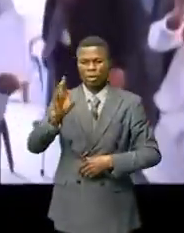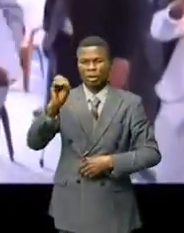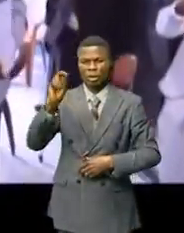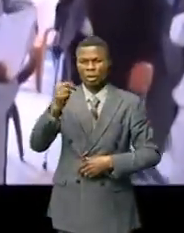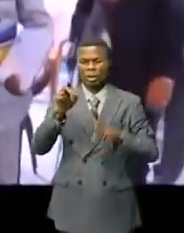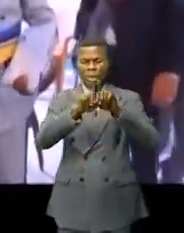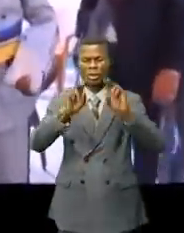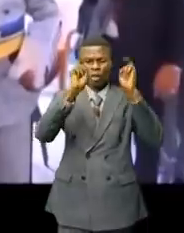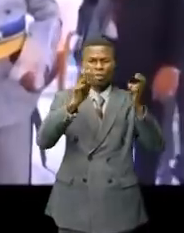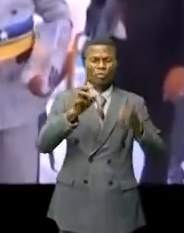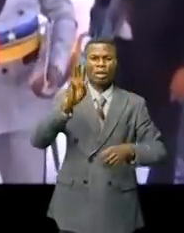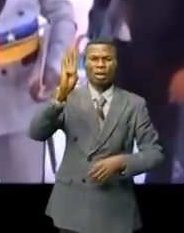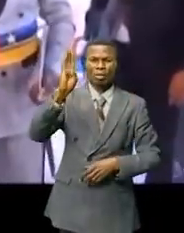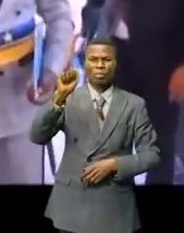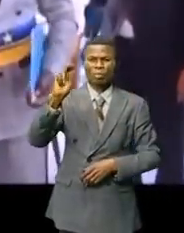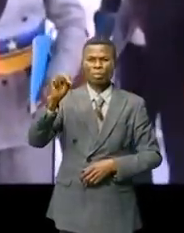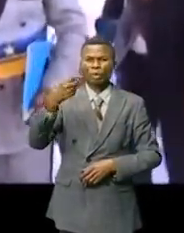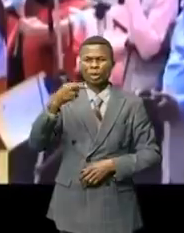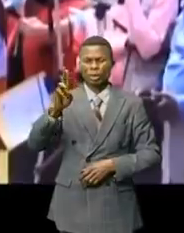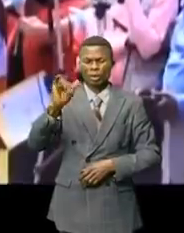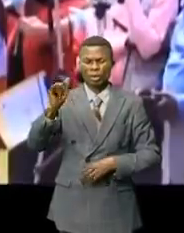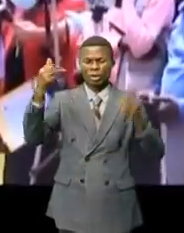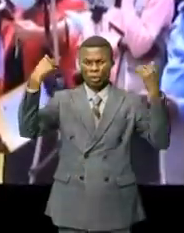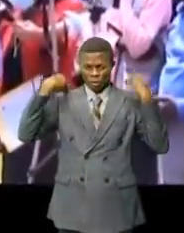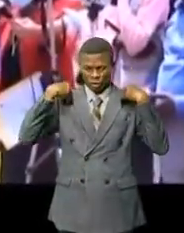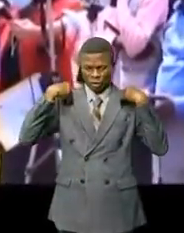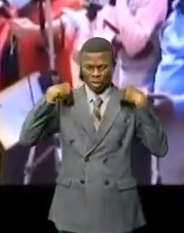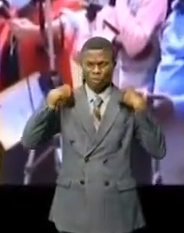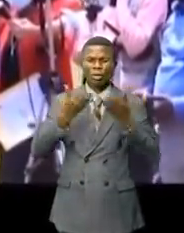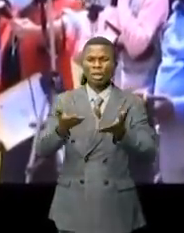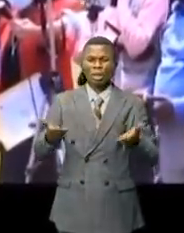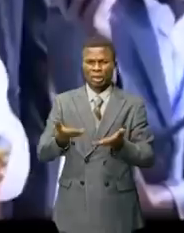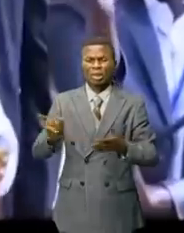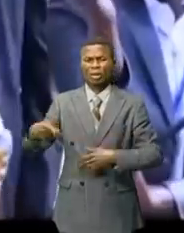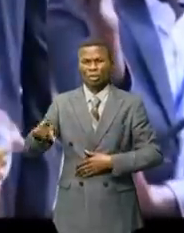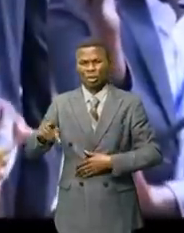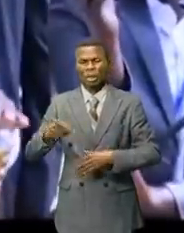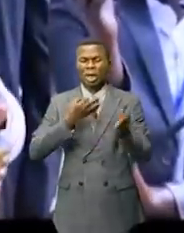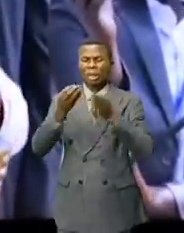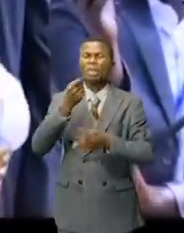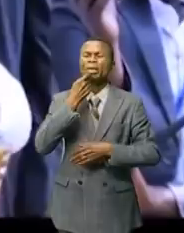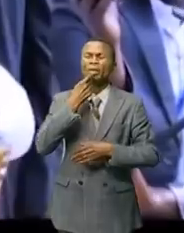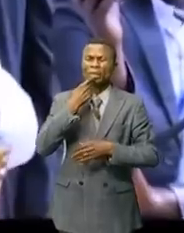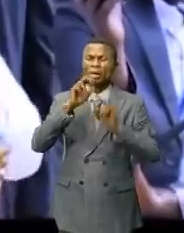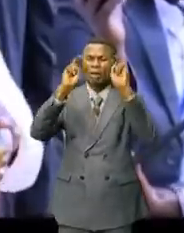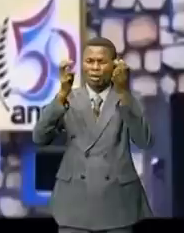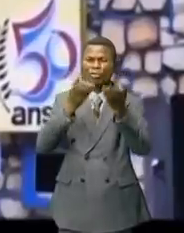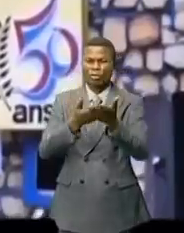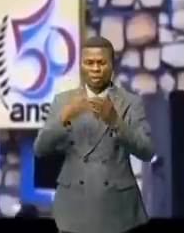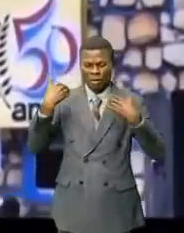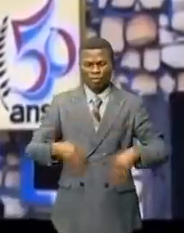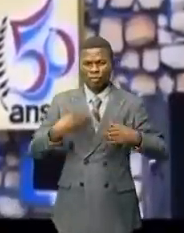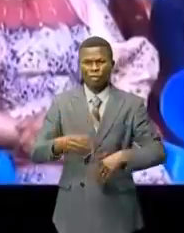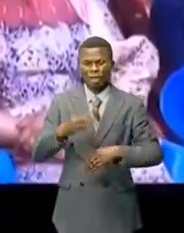adultes de bangui prenant la parole le maire 16 au bruit etc etc et a rappelé l'historique de cette ville d'autant célèbre aujourd'hui